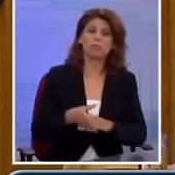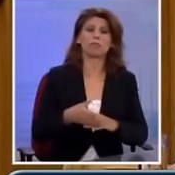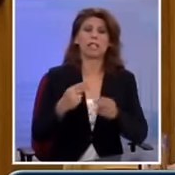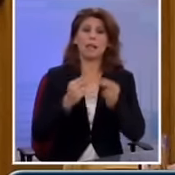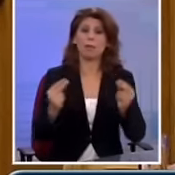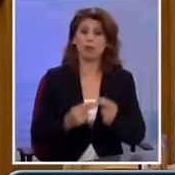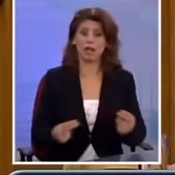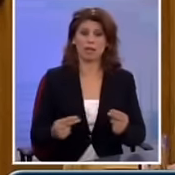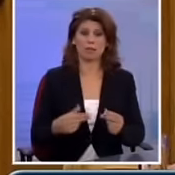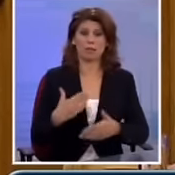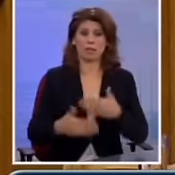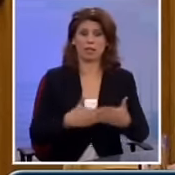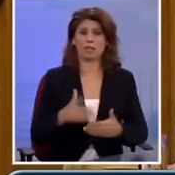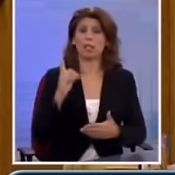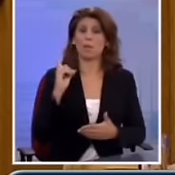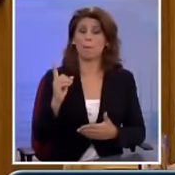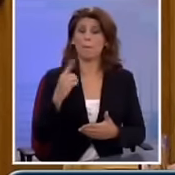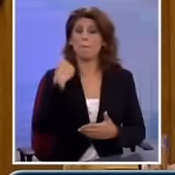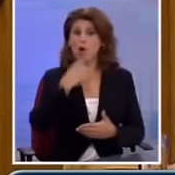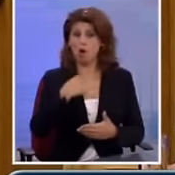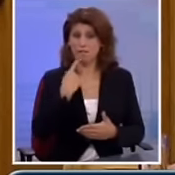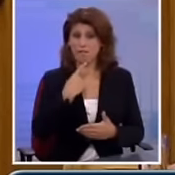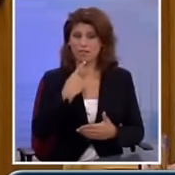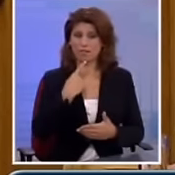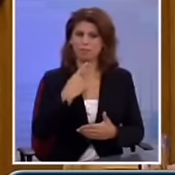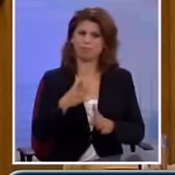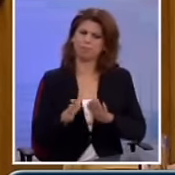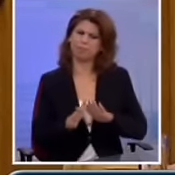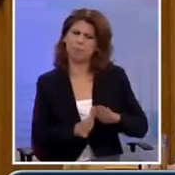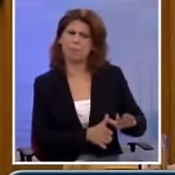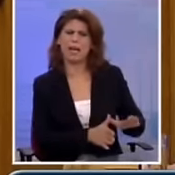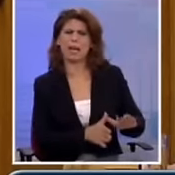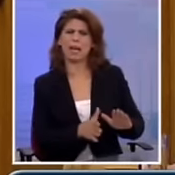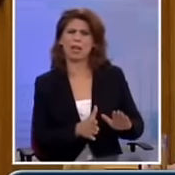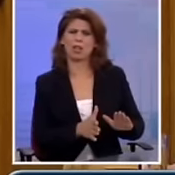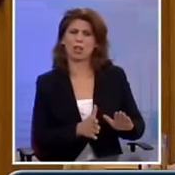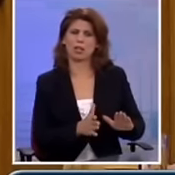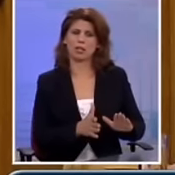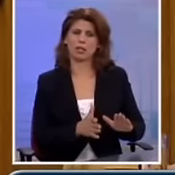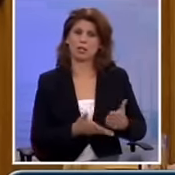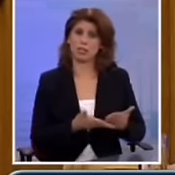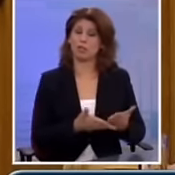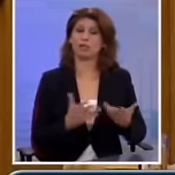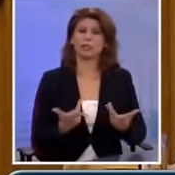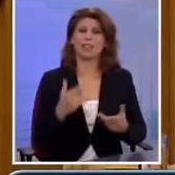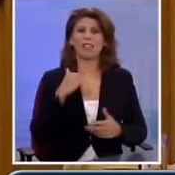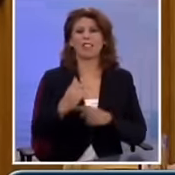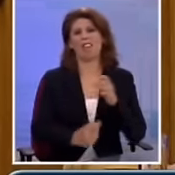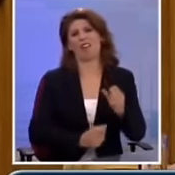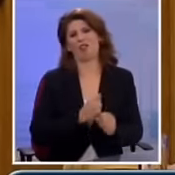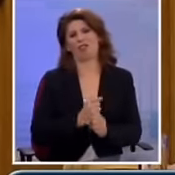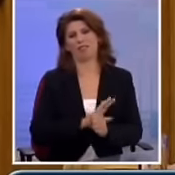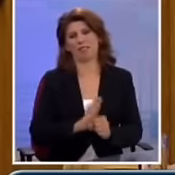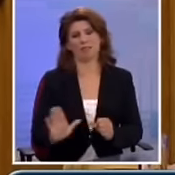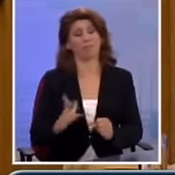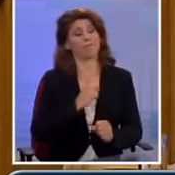τους μία μορφή περιθωριακής συμβολής είναι διαχρονική